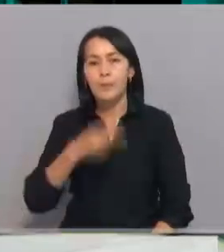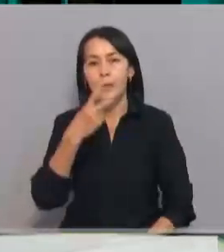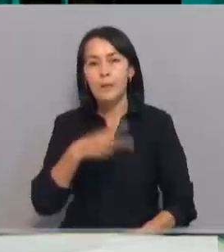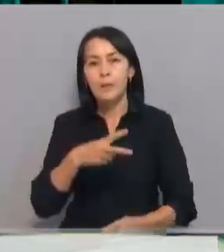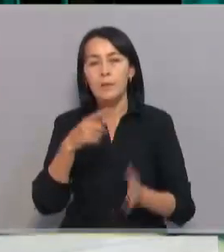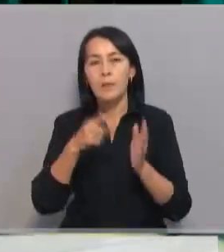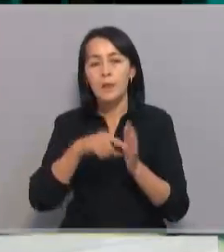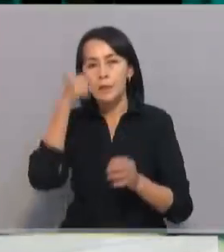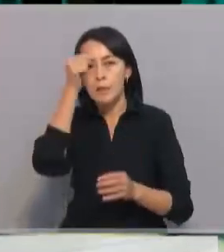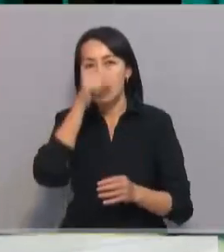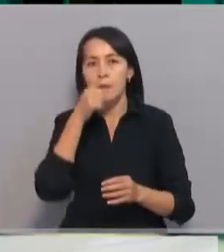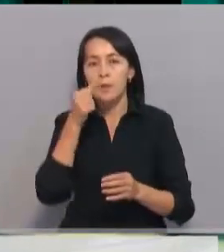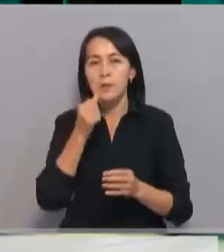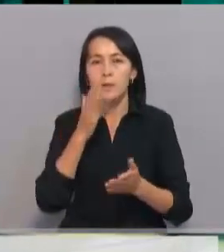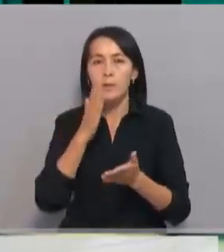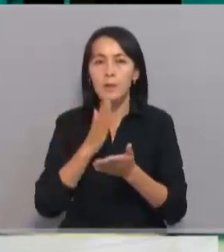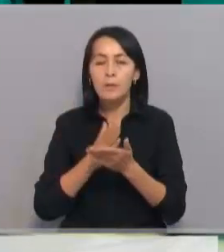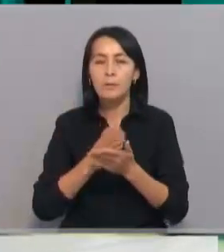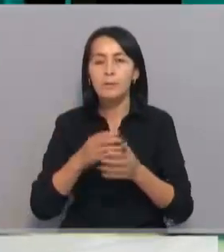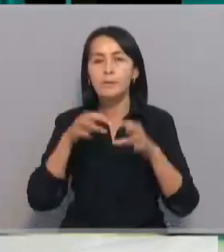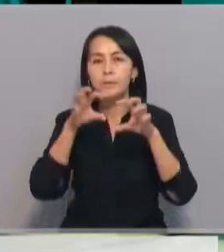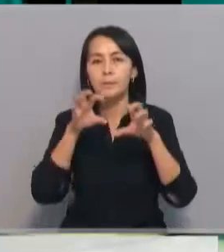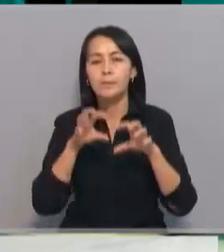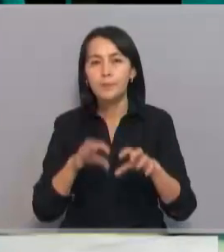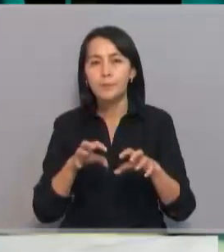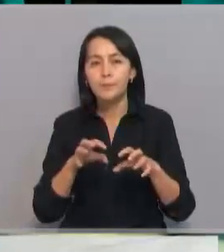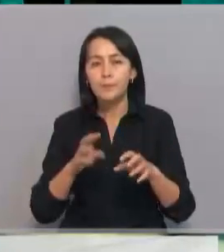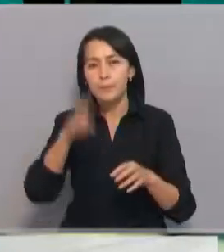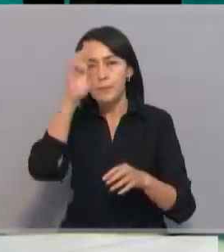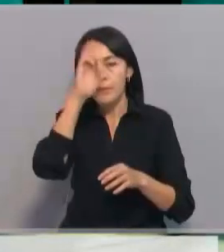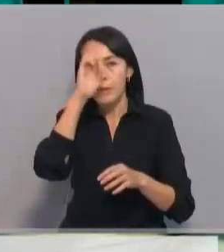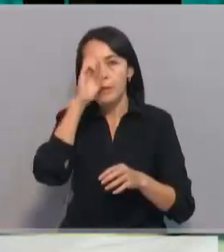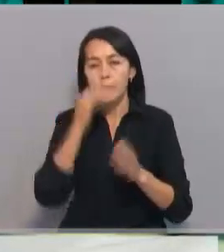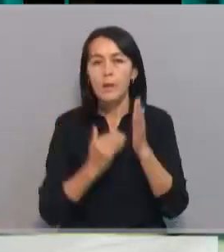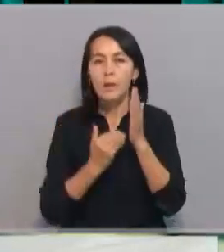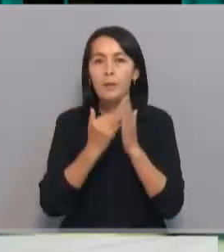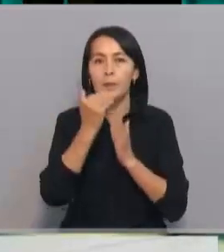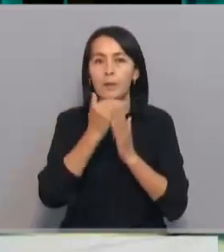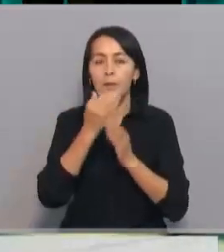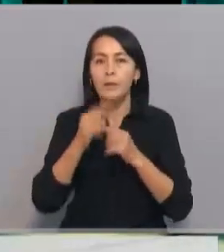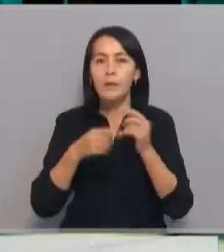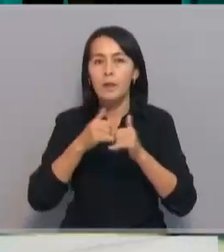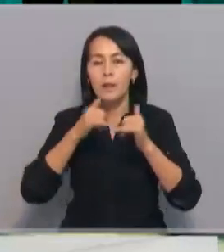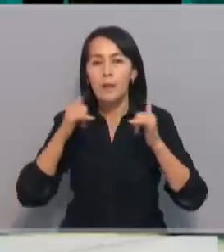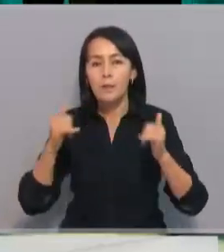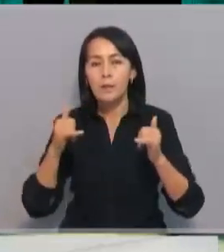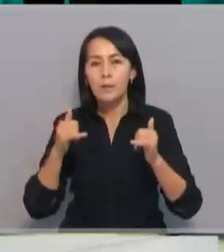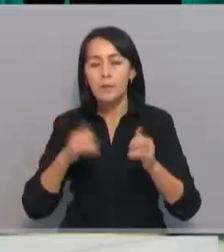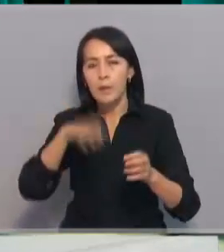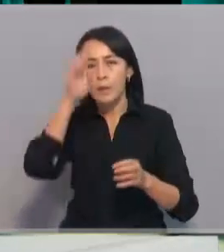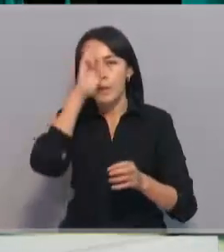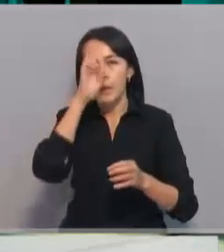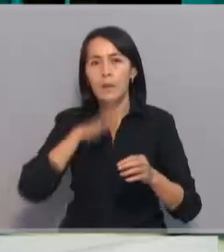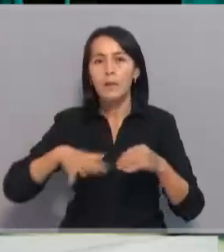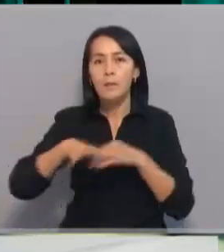27 жыл қолданыста болған атазаңымыз мемлекетімізді биік белестерге жеткізіп,